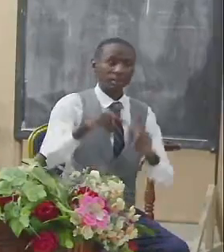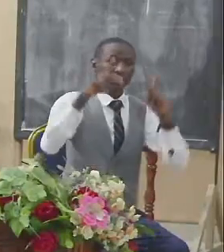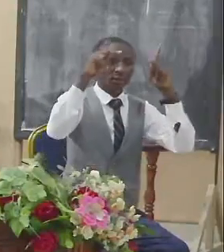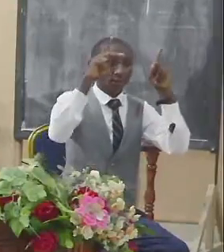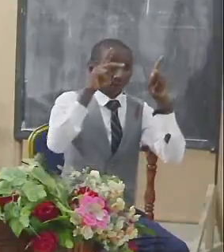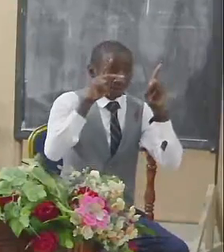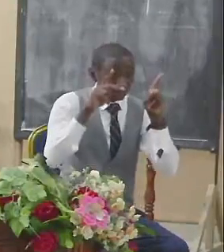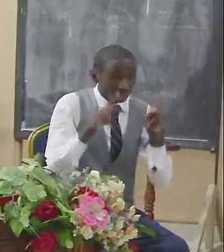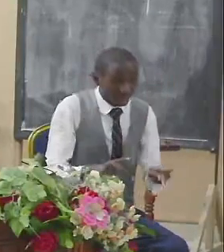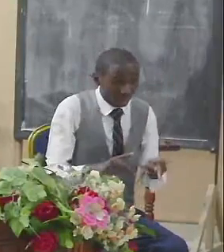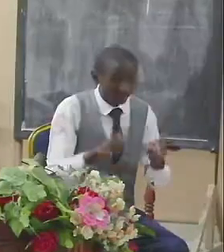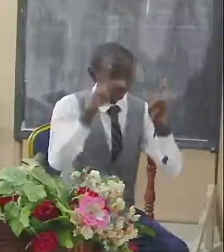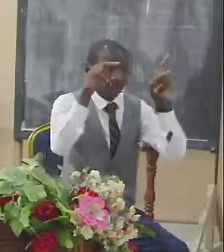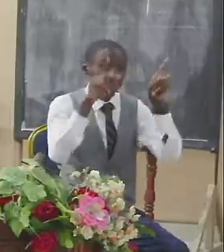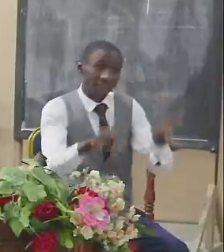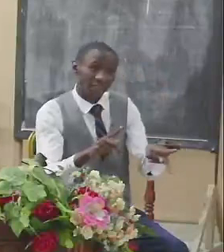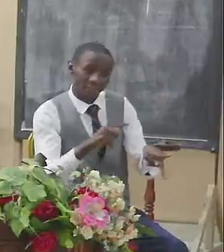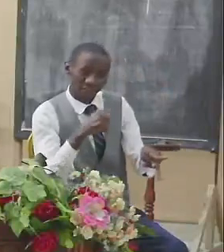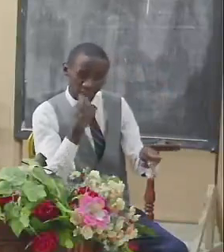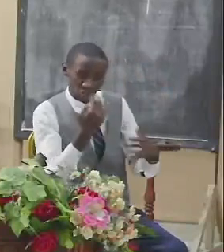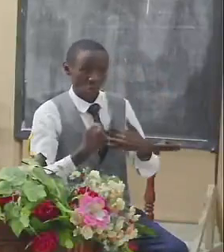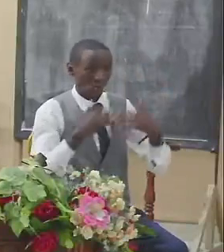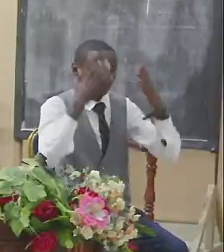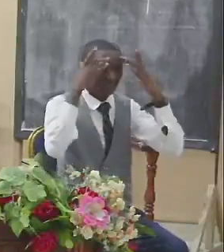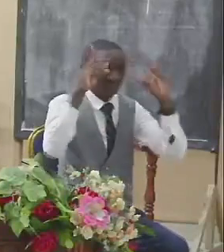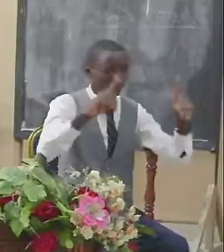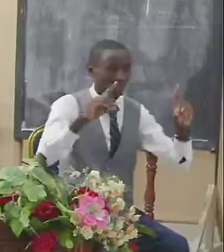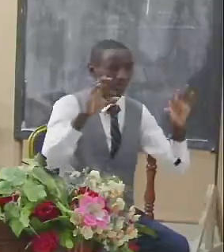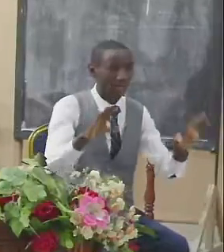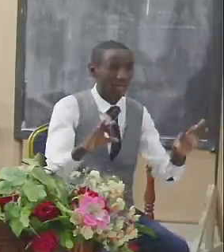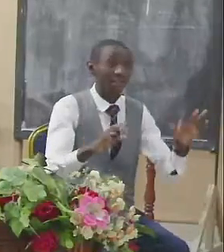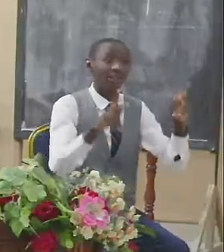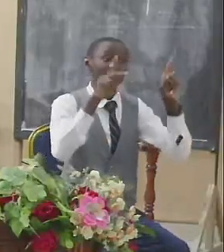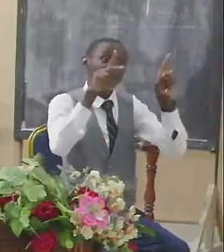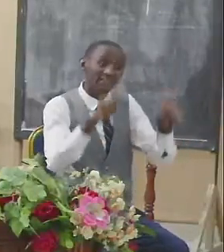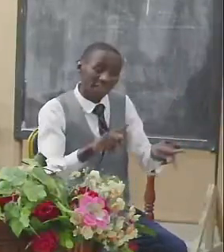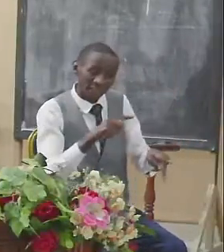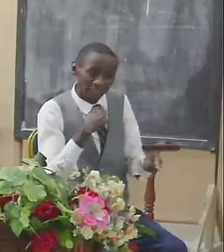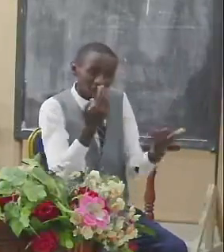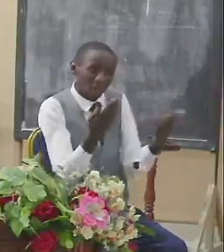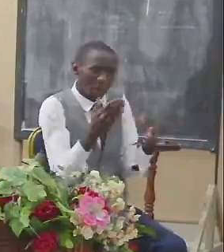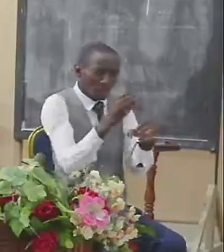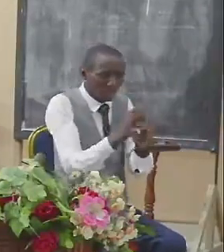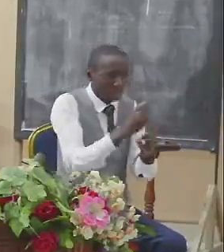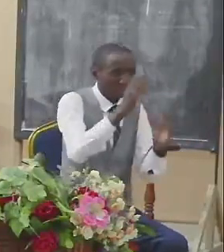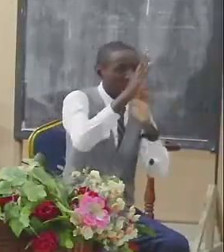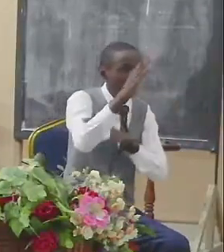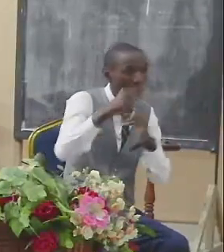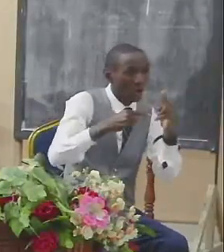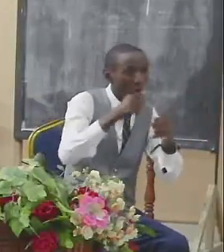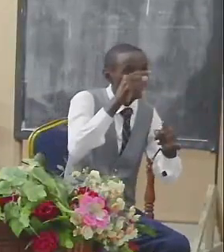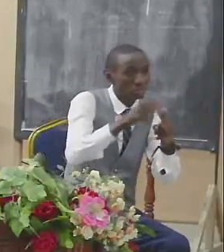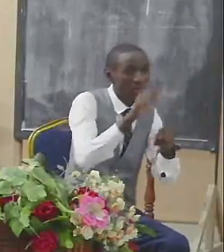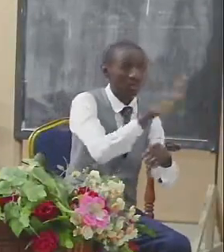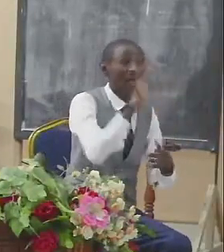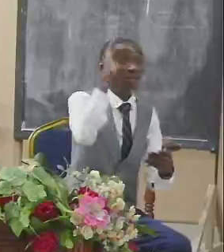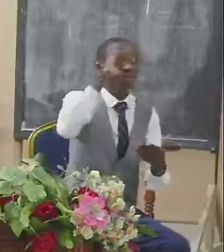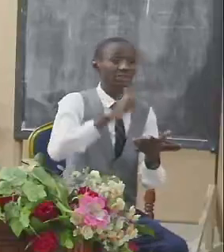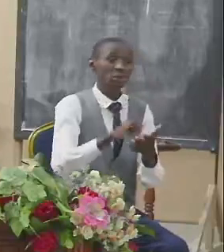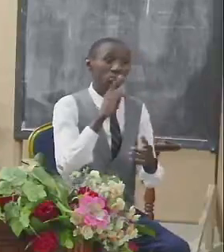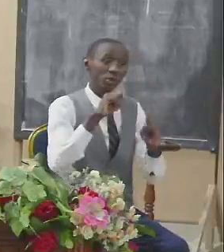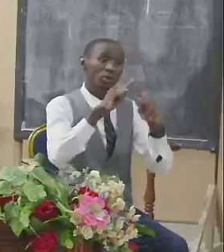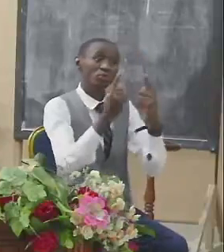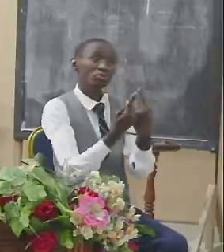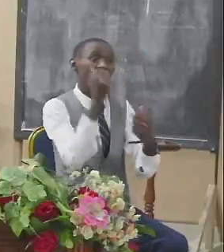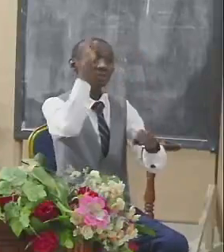Les gens déterminés. Batu benye biko na kusudio kabisa. Qui veut prendre Dieu au mot. Benye baneza kukamatia Mungu maneno yake ile ni kundi ya